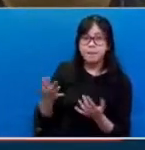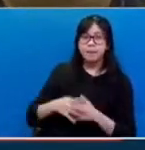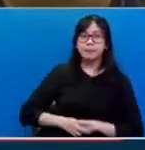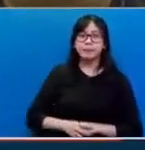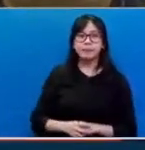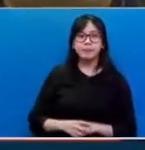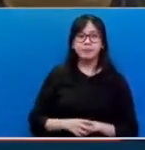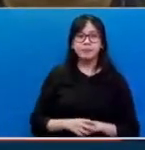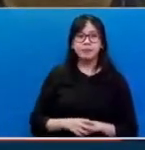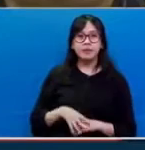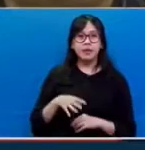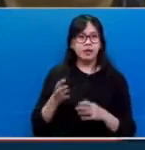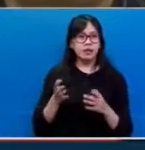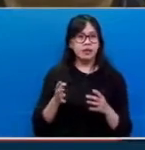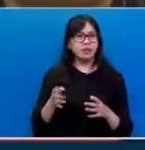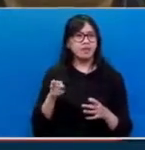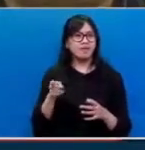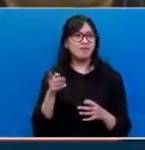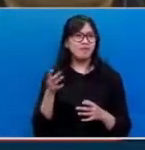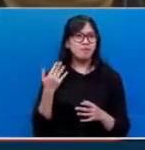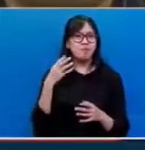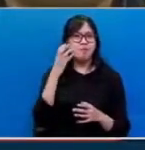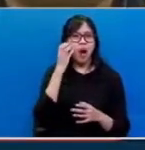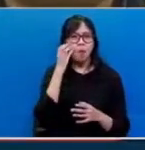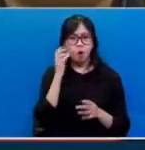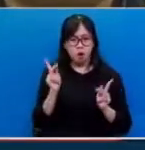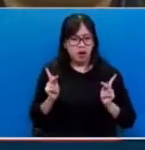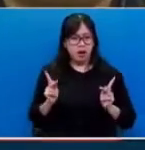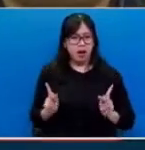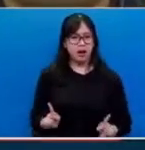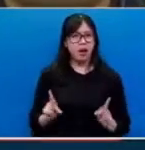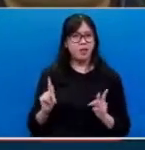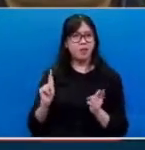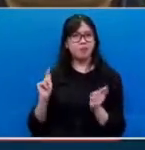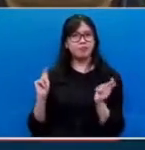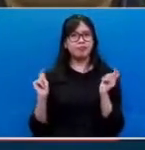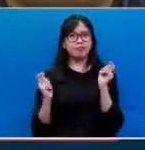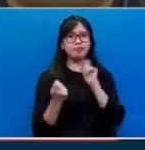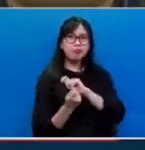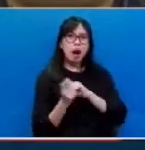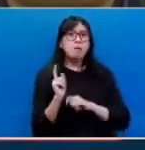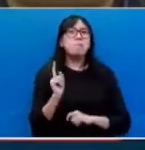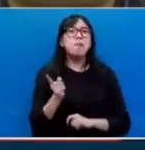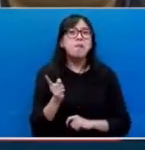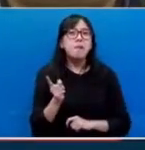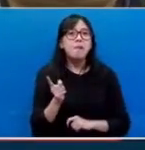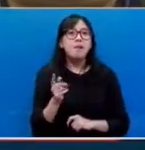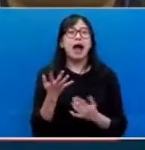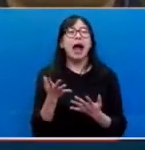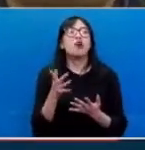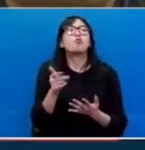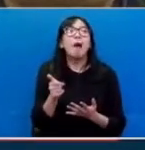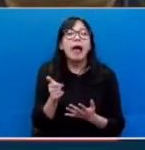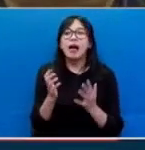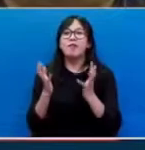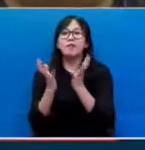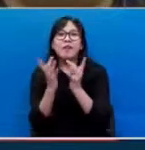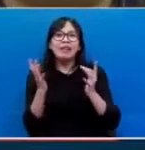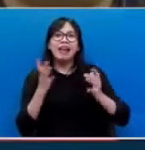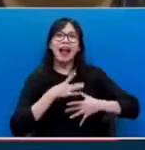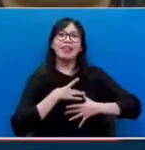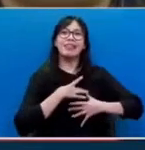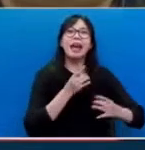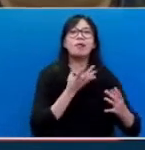e perubahan karakteristik ini memang semata-mata untuk kepentingan mendapatkan suara dan